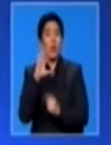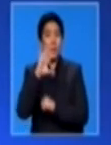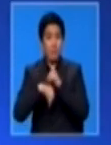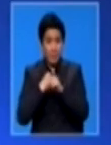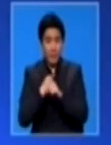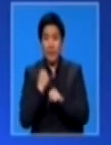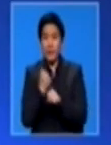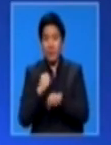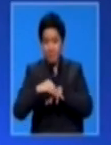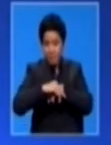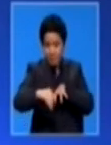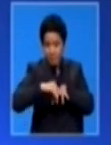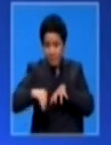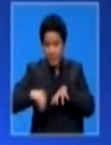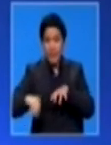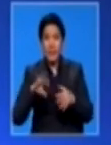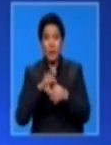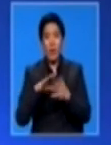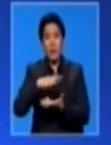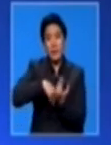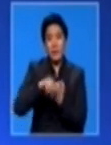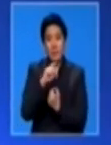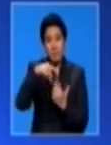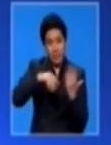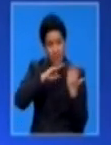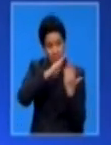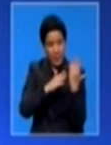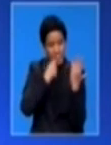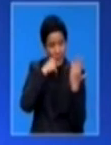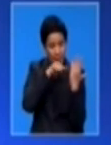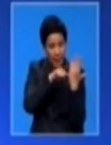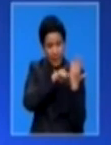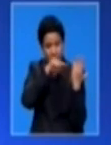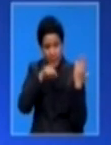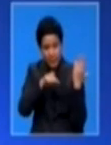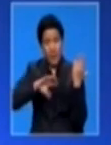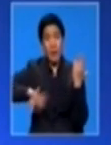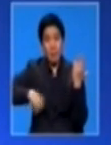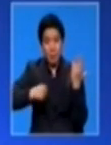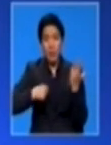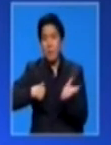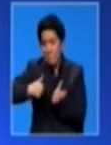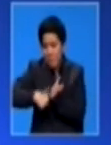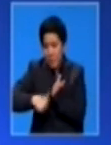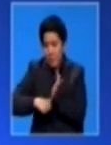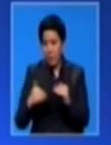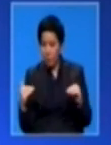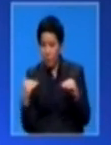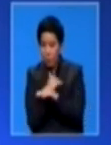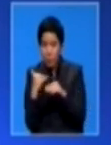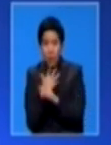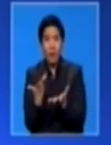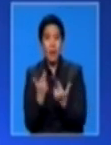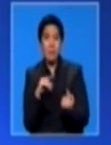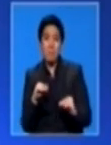การเชื่อมโยงกับการพัฒนาเขตเศรษฐกิจพิเศษทั้ง2ฝั่งการอำนวยความสะดวกด้านศุลกากรการคมนาคม